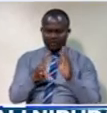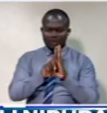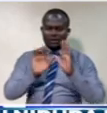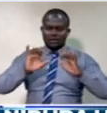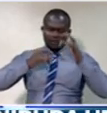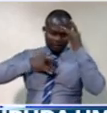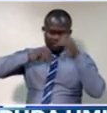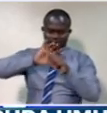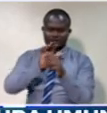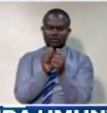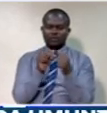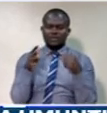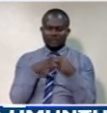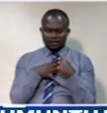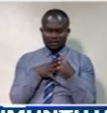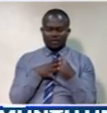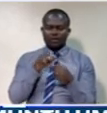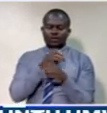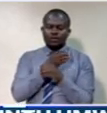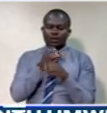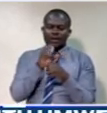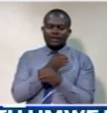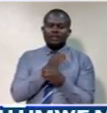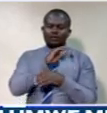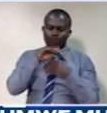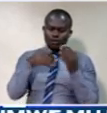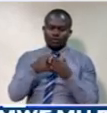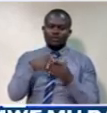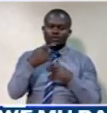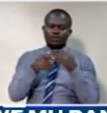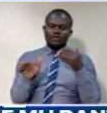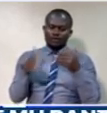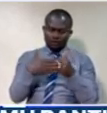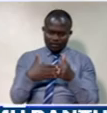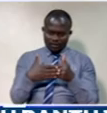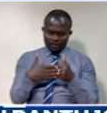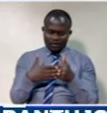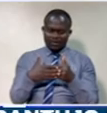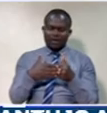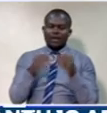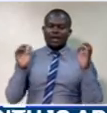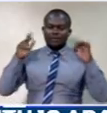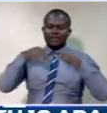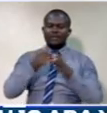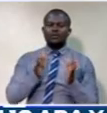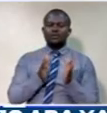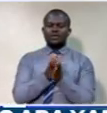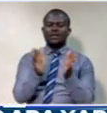kwirinda COVID-19. Utubari twose tuzakomeza gufunga. Amateraniro